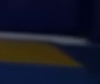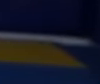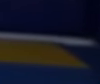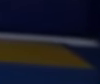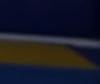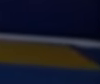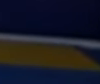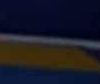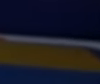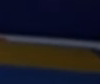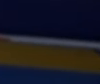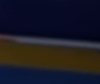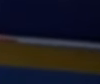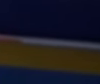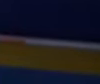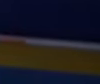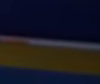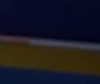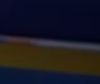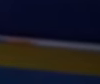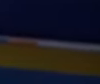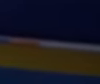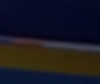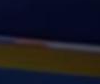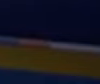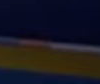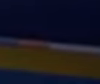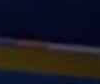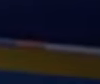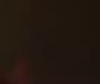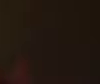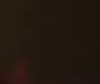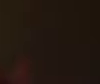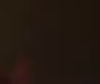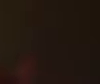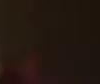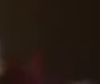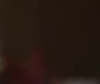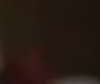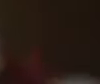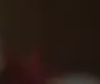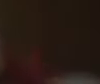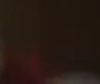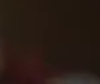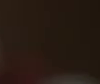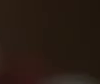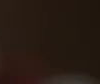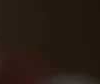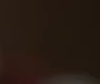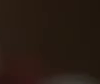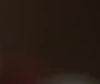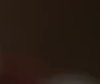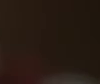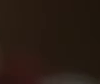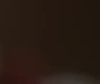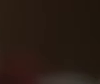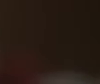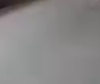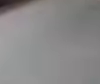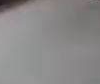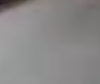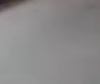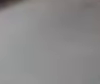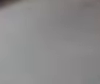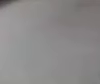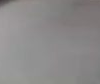sonrasında Eskişehir'den ayrıldım. Üniversite eğitimi için ilimiz Kocaeli'ye geldim. Aslen